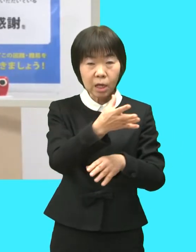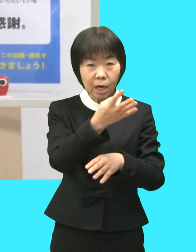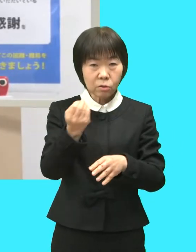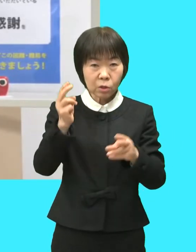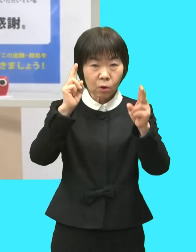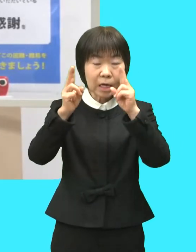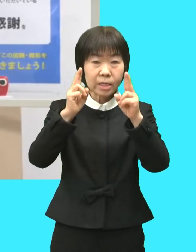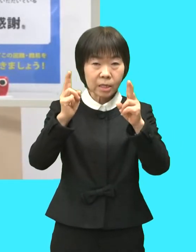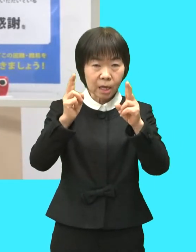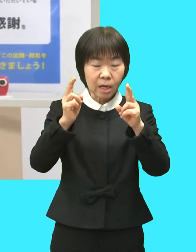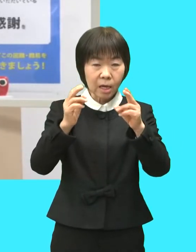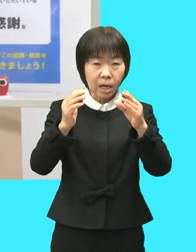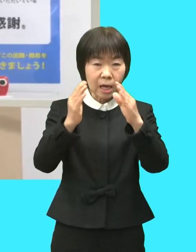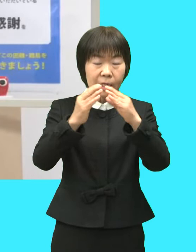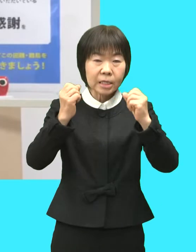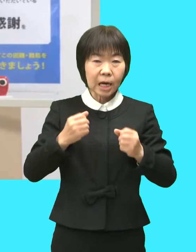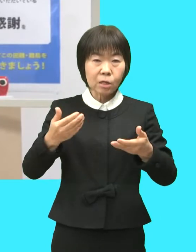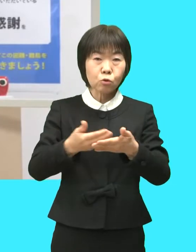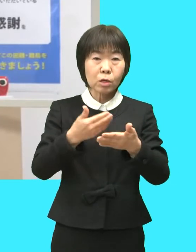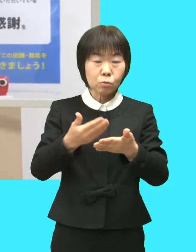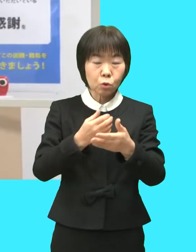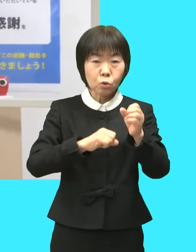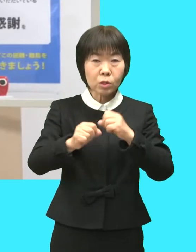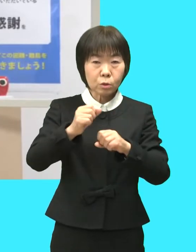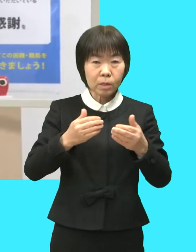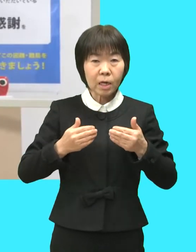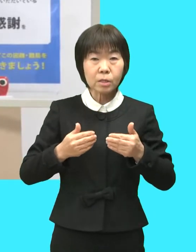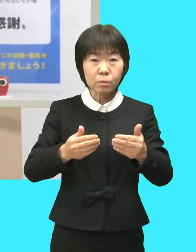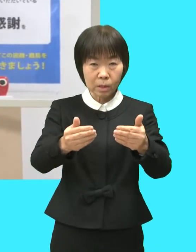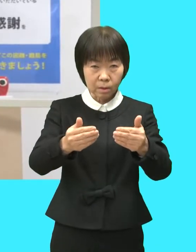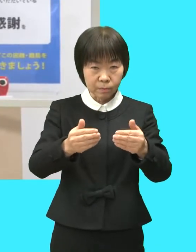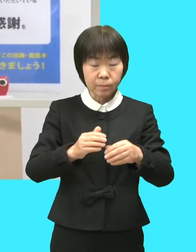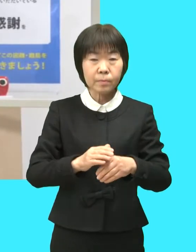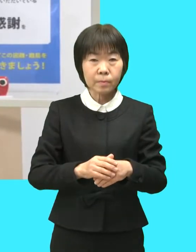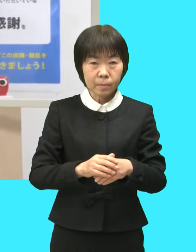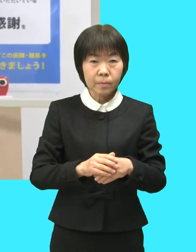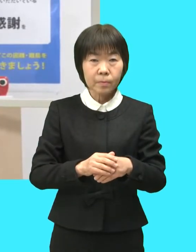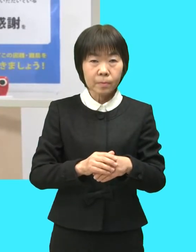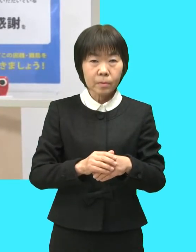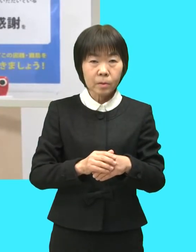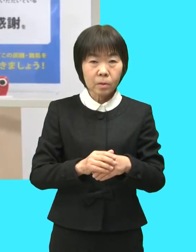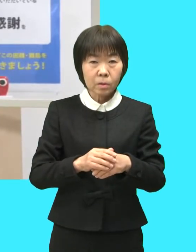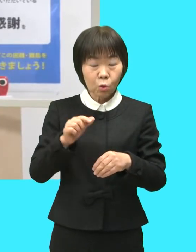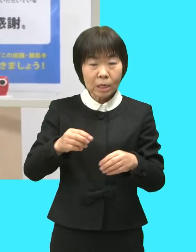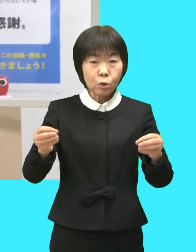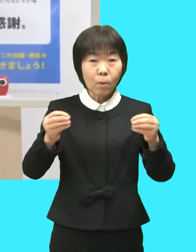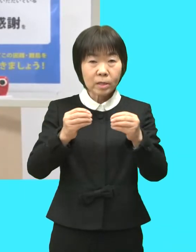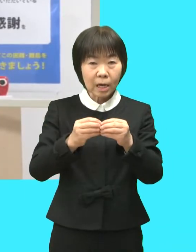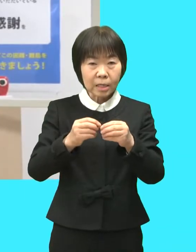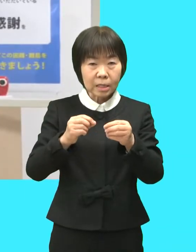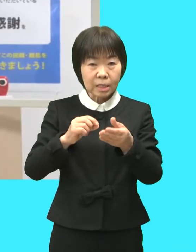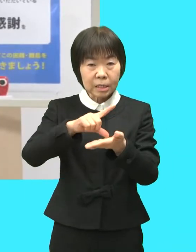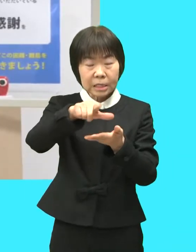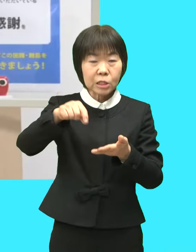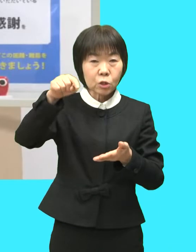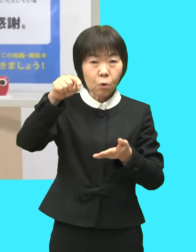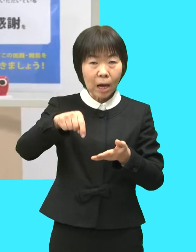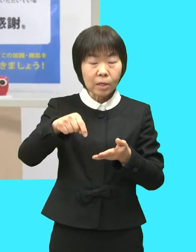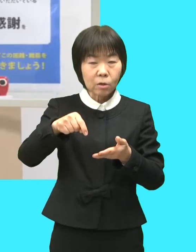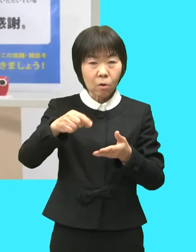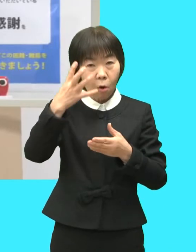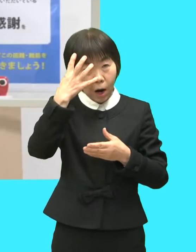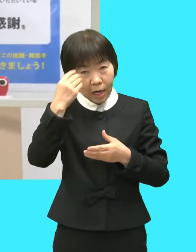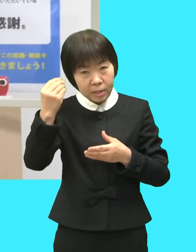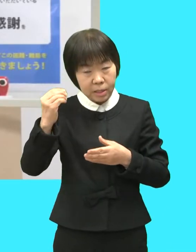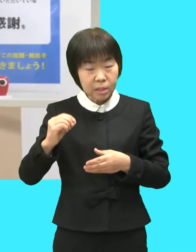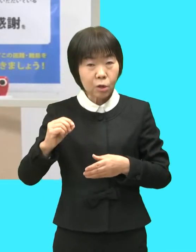で在宅勤務などの取り組みが進められていますが、それに伴い地方への関心が高ま